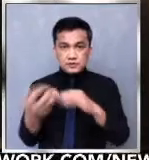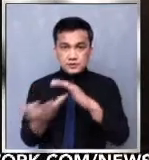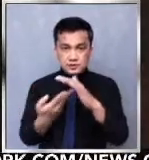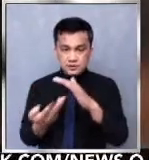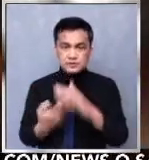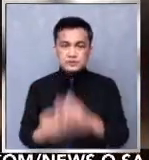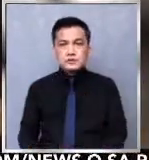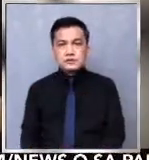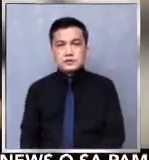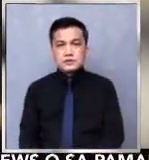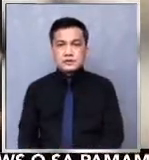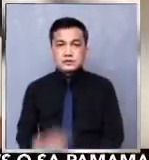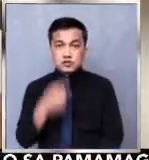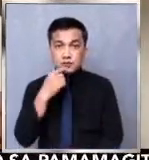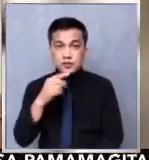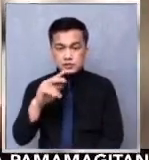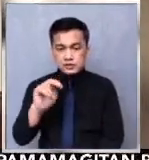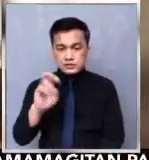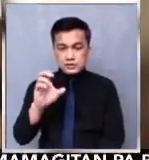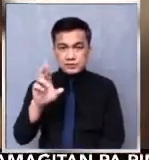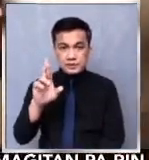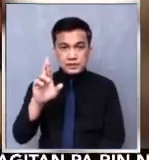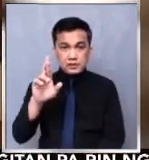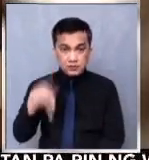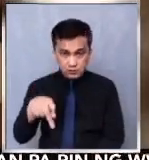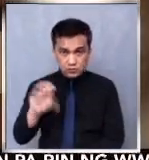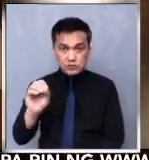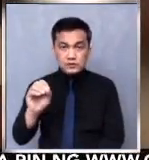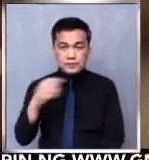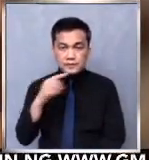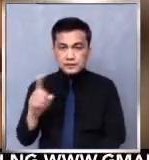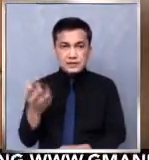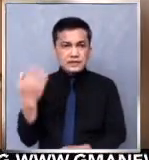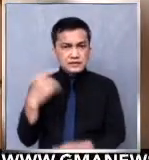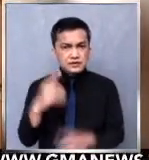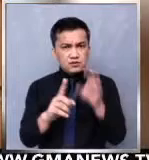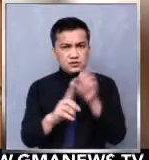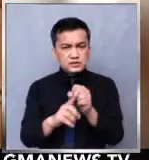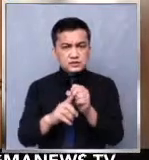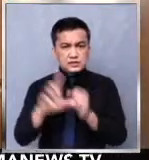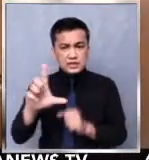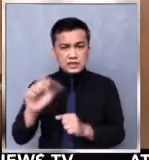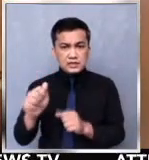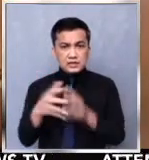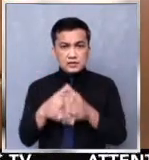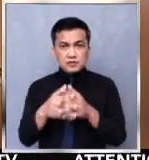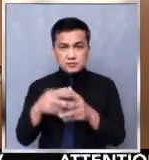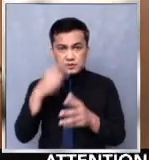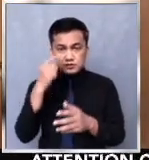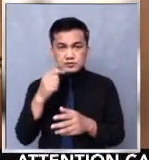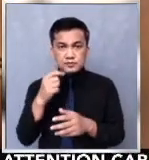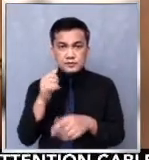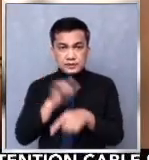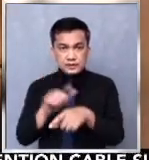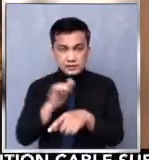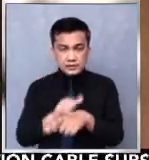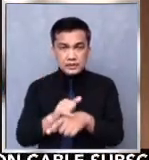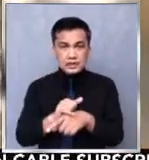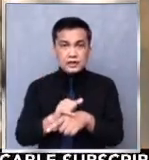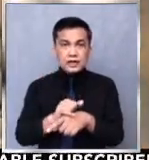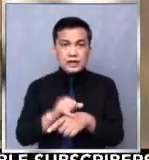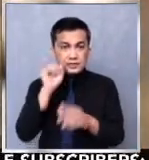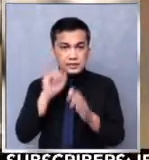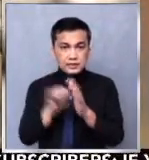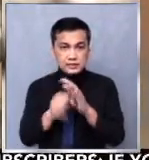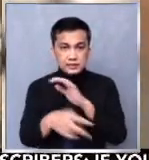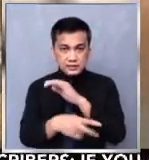sa NCRPO, dati nang nahuli ang suspect sa Los Angeles, Amerika dahil sa kasong fraud, identity theft, drug abuse at illegal